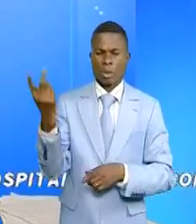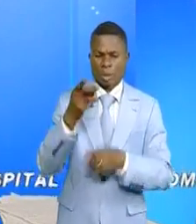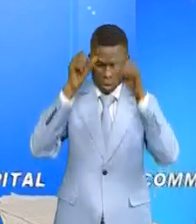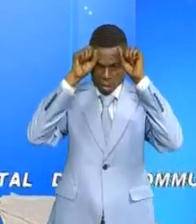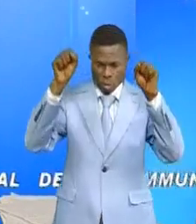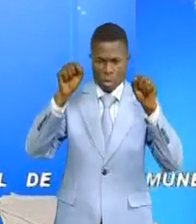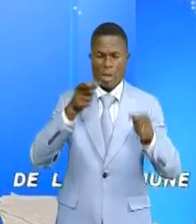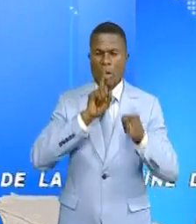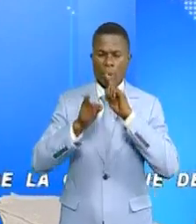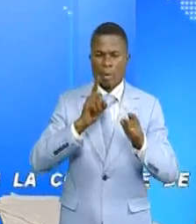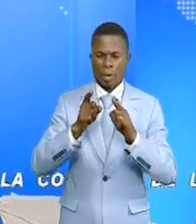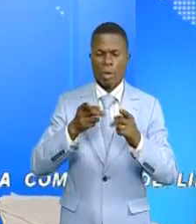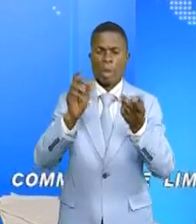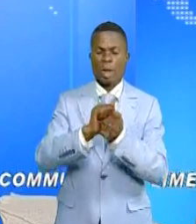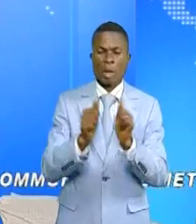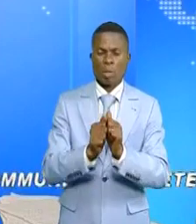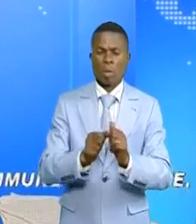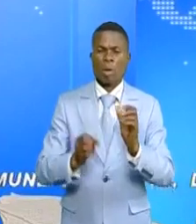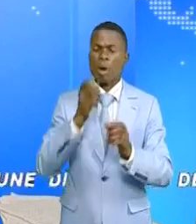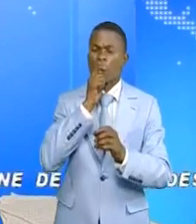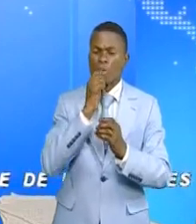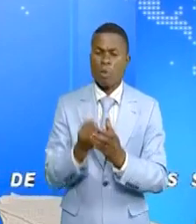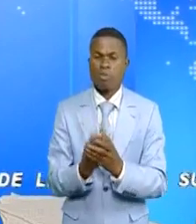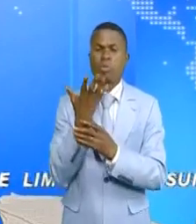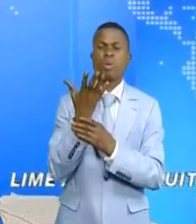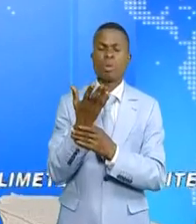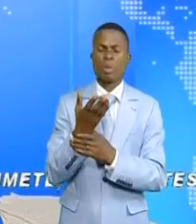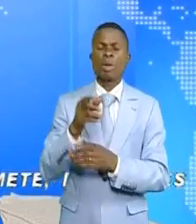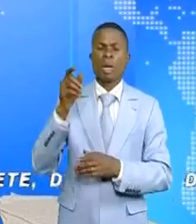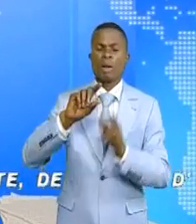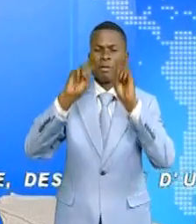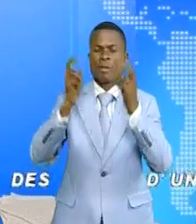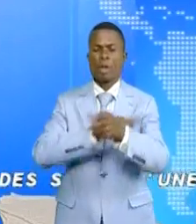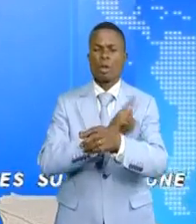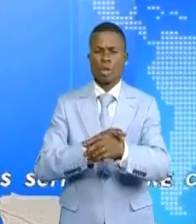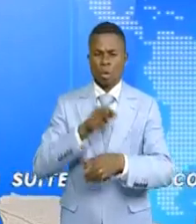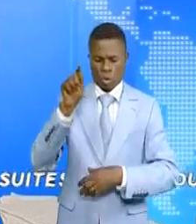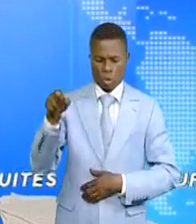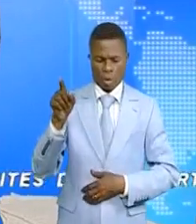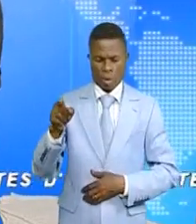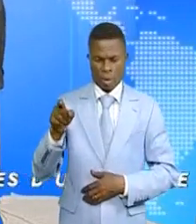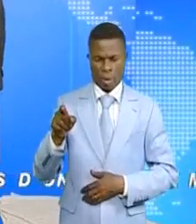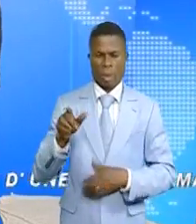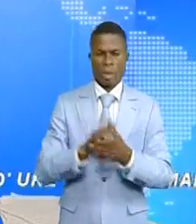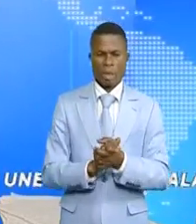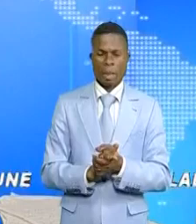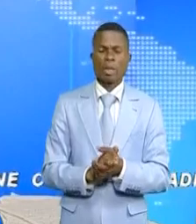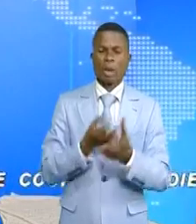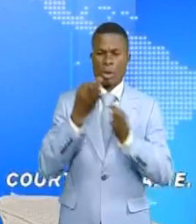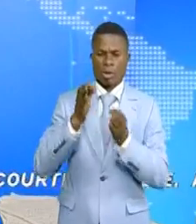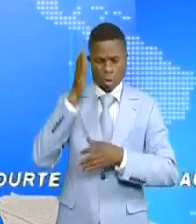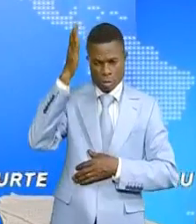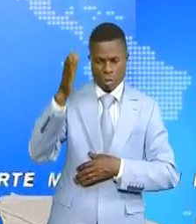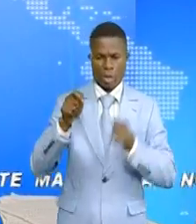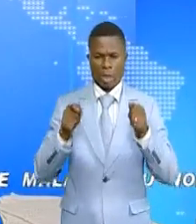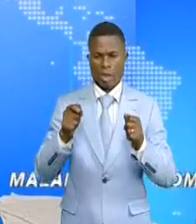d'État ont visité les dégâts causés par le volcan du Nyiragongo dans la ville frontalière de Goma. Nous y